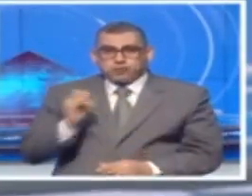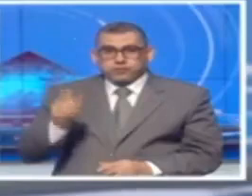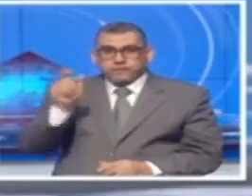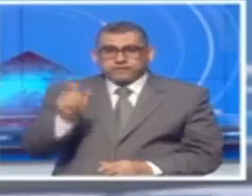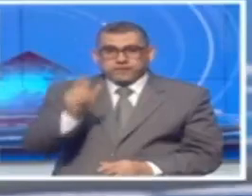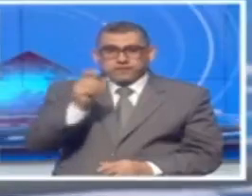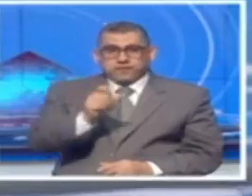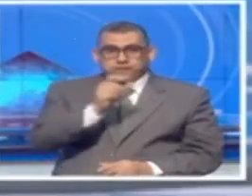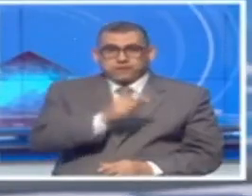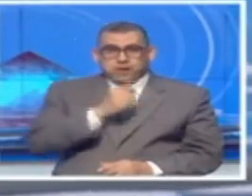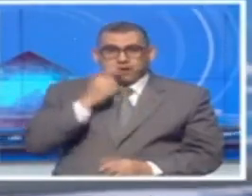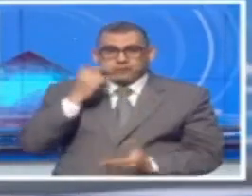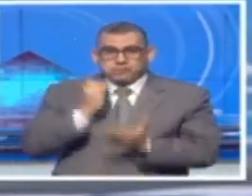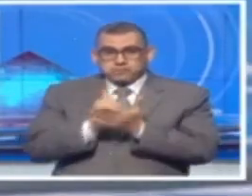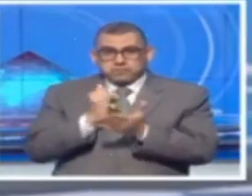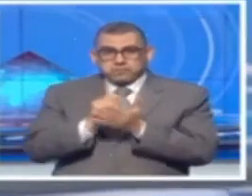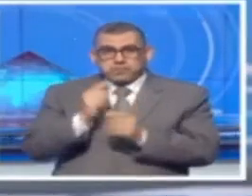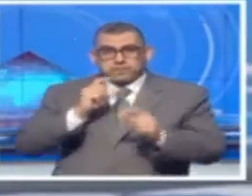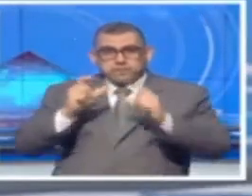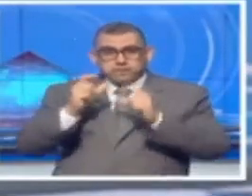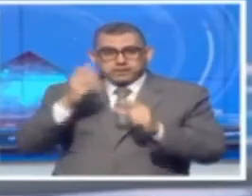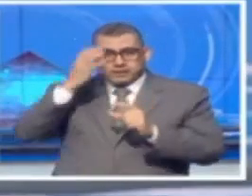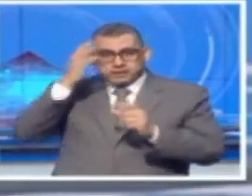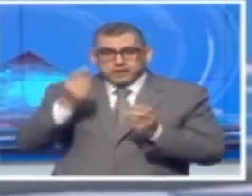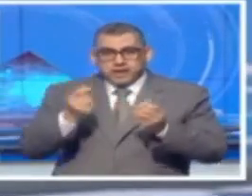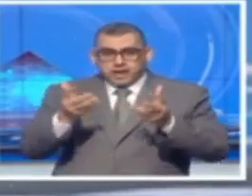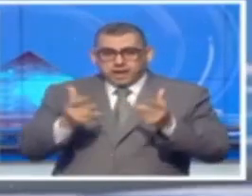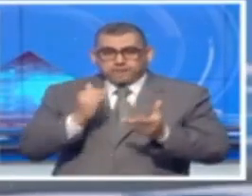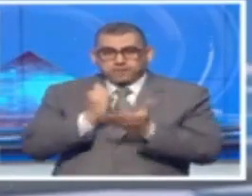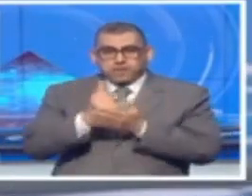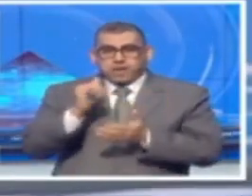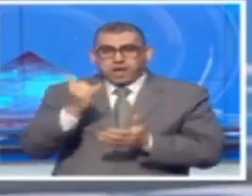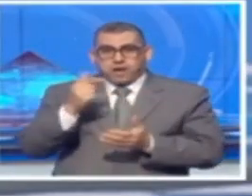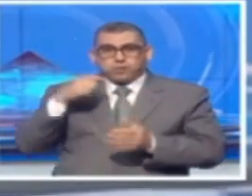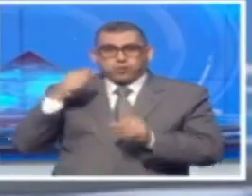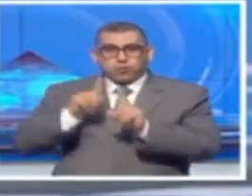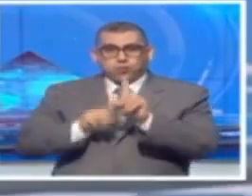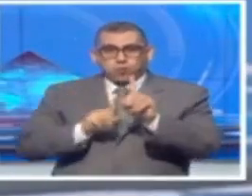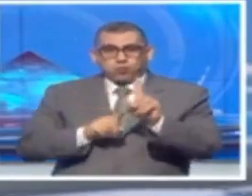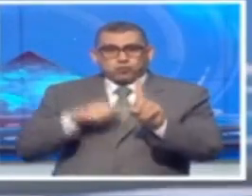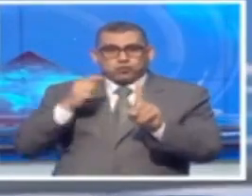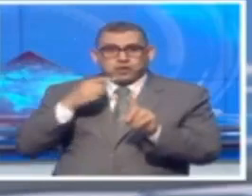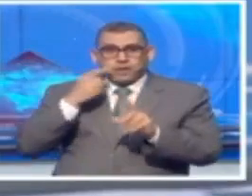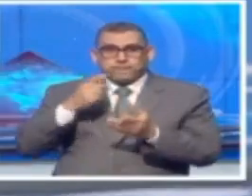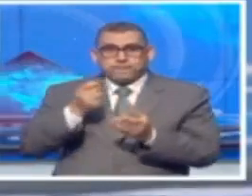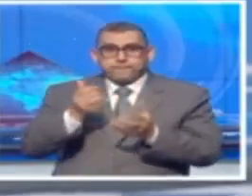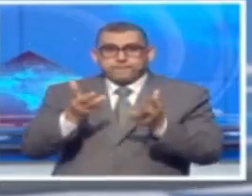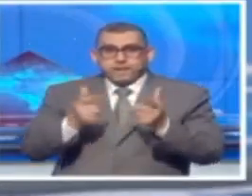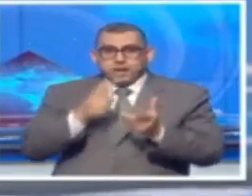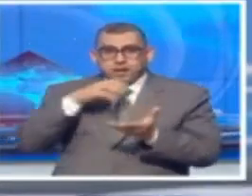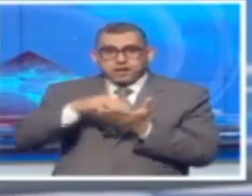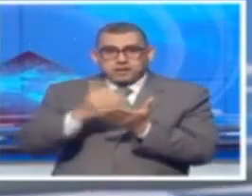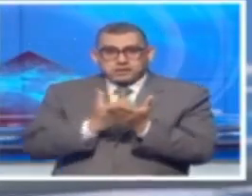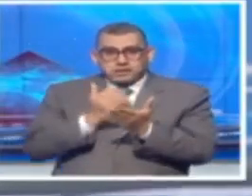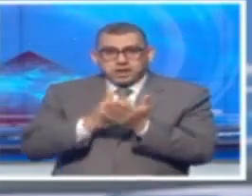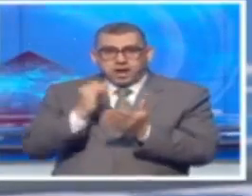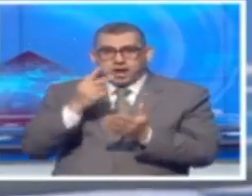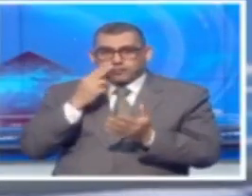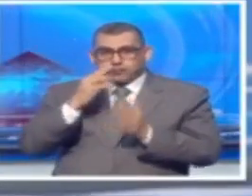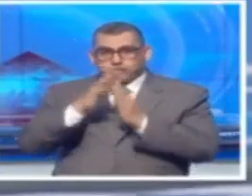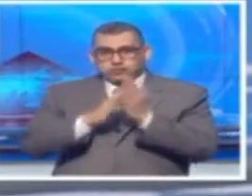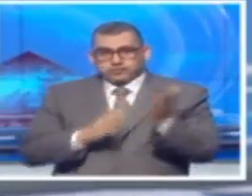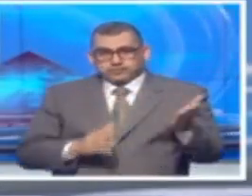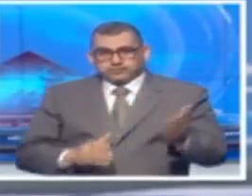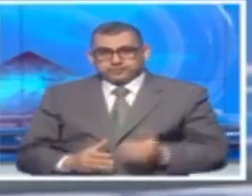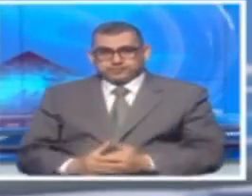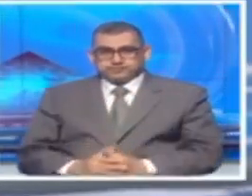من 500 شخصية قيادية مصرفية ومالية عربية ووزراء مال واقتصاد